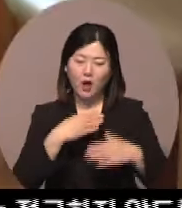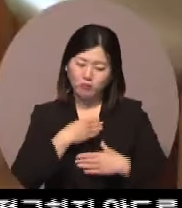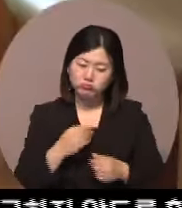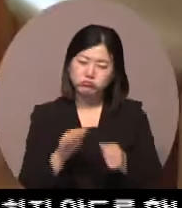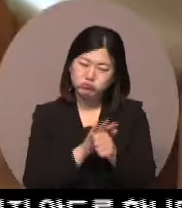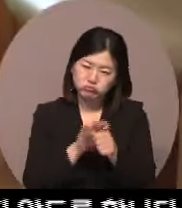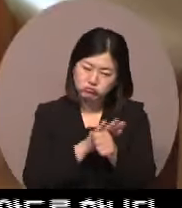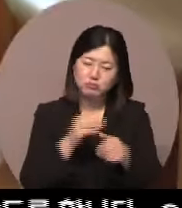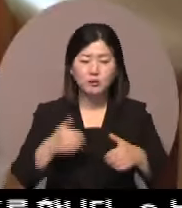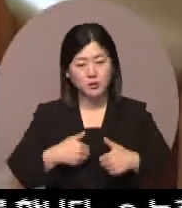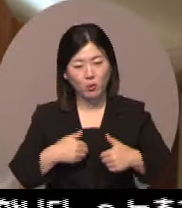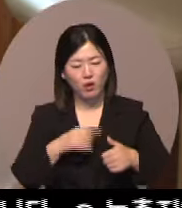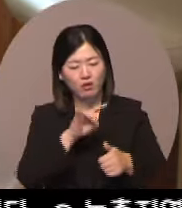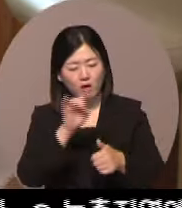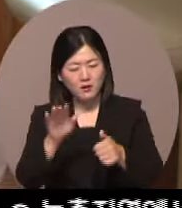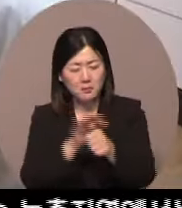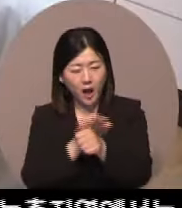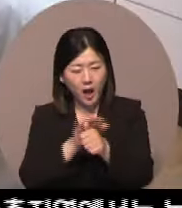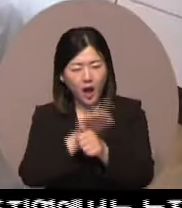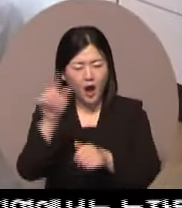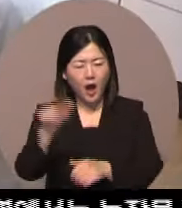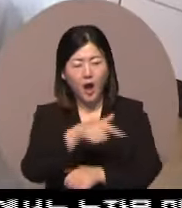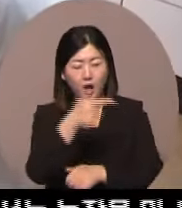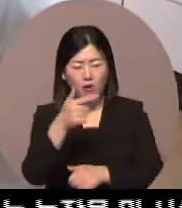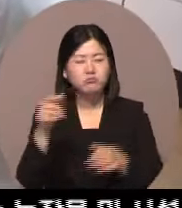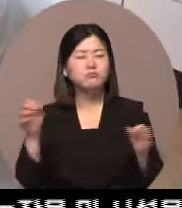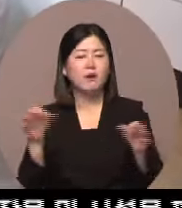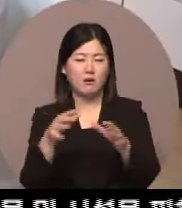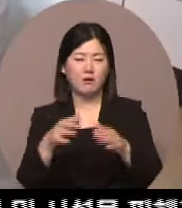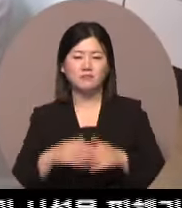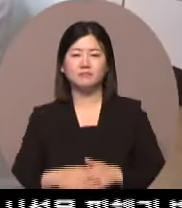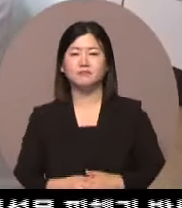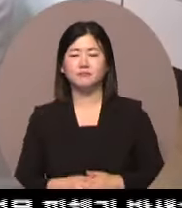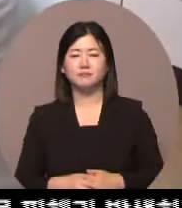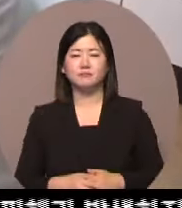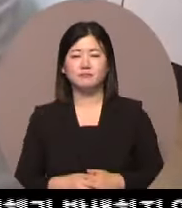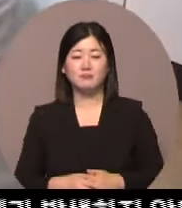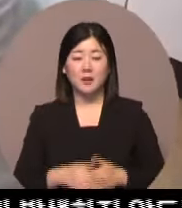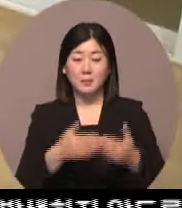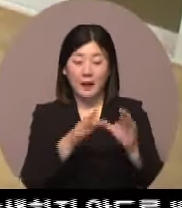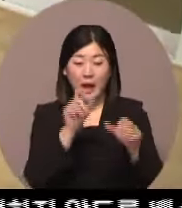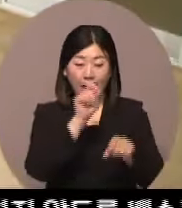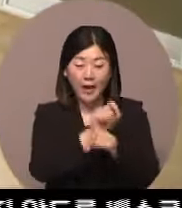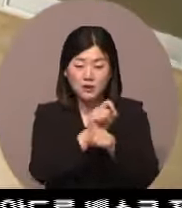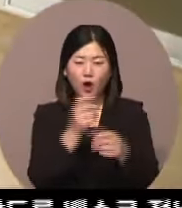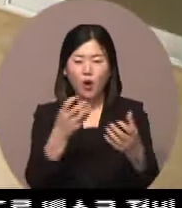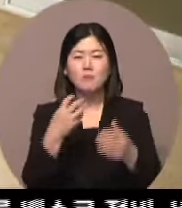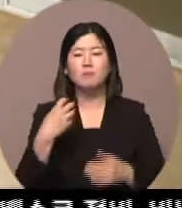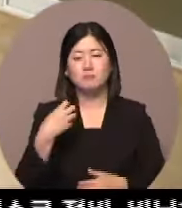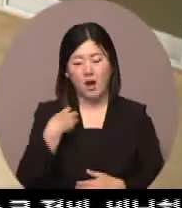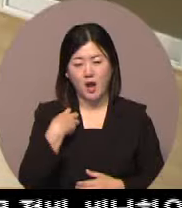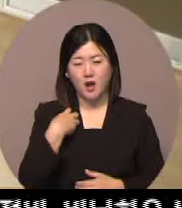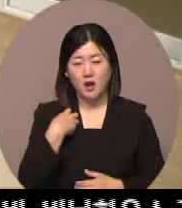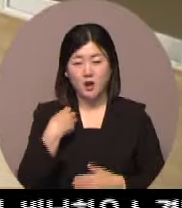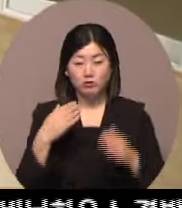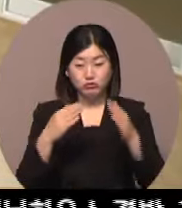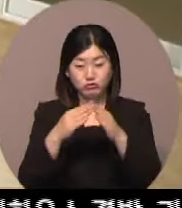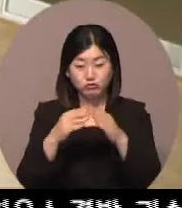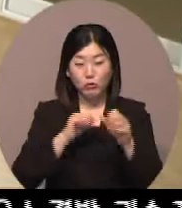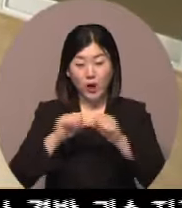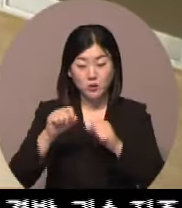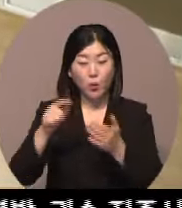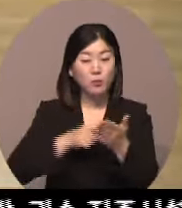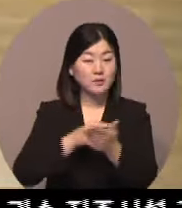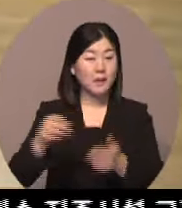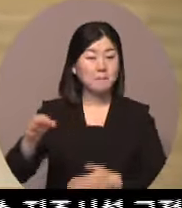필요한을 하나하나 챙기다보면 하가 금 지나갑니다 마을 행정업무를 도고 있는만큼 군으로부터 활동